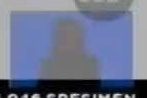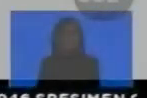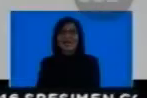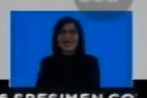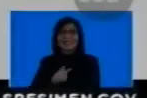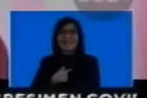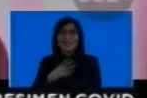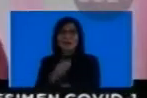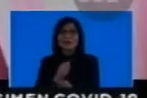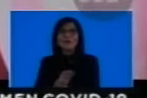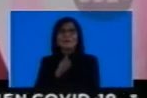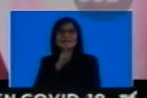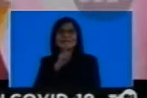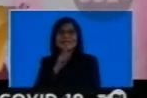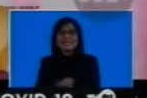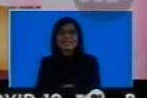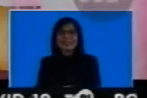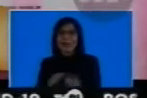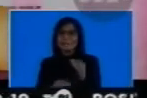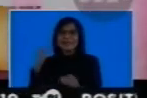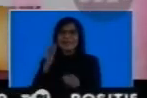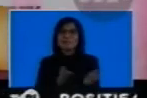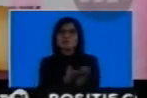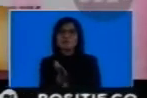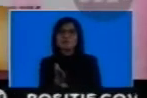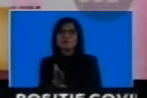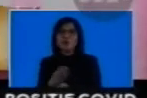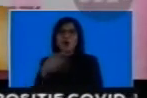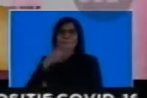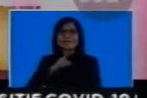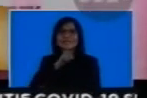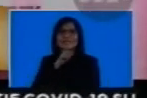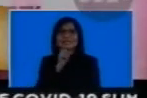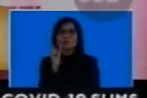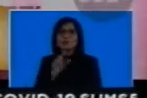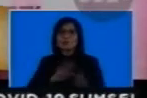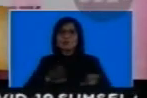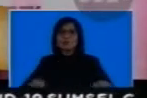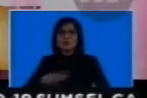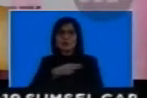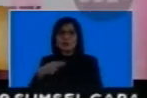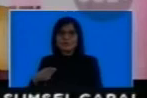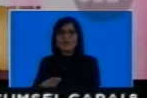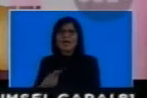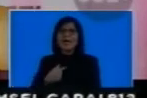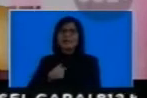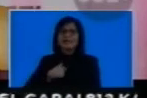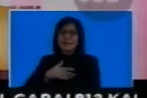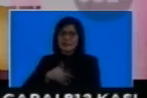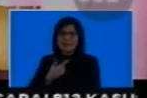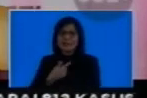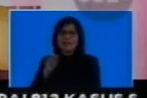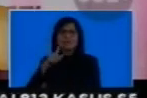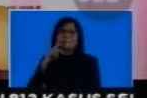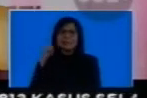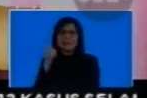Karena saya guru bahasa Inggris adalah peningkatan kualitas bahasa Inggris untuk murid-murid di Indonesia. Karena saya merasa itu adalah